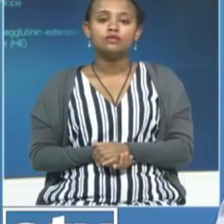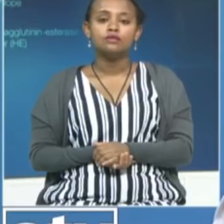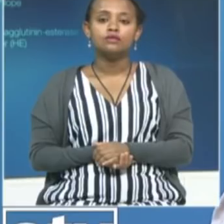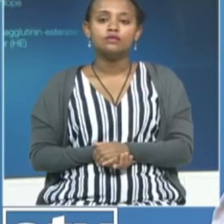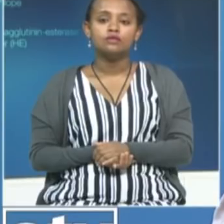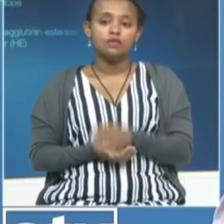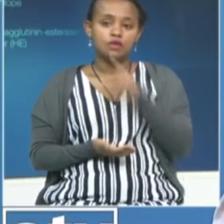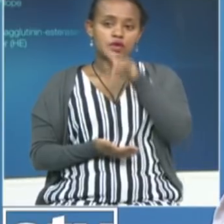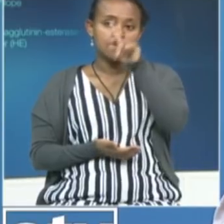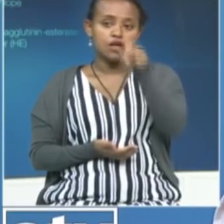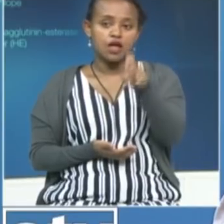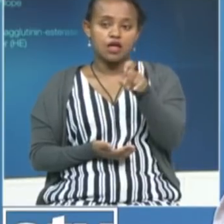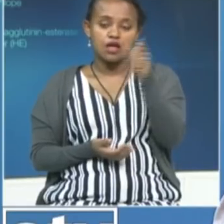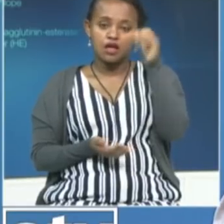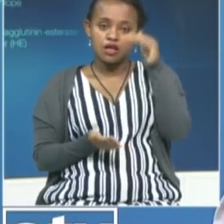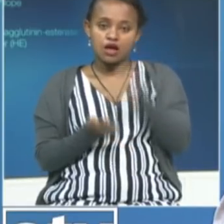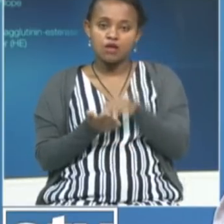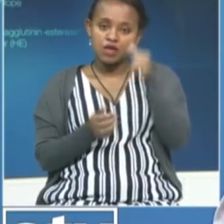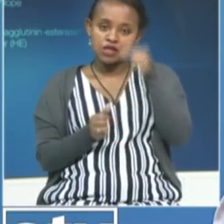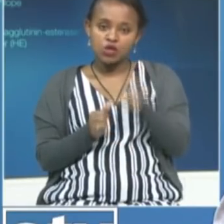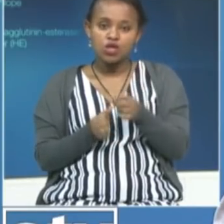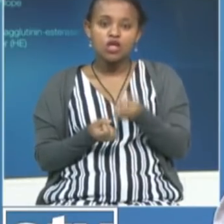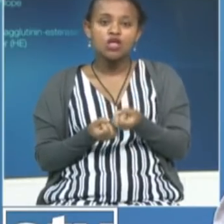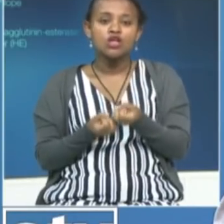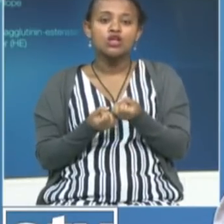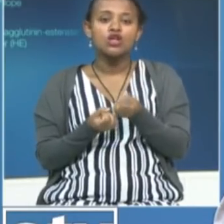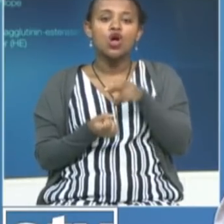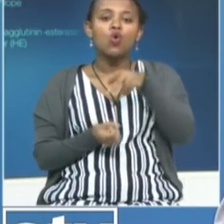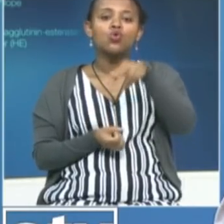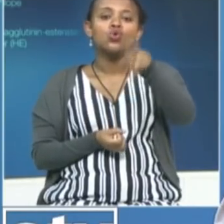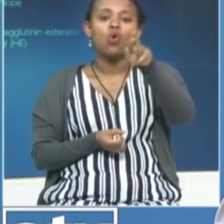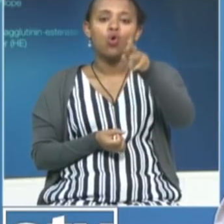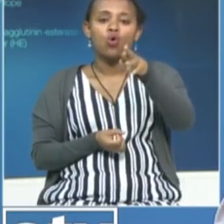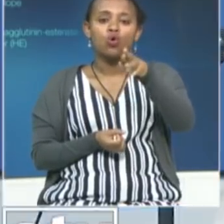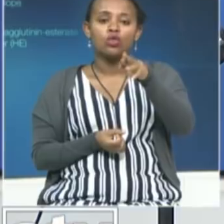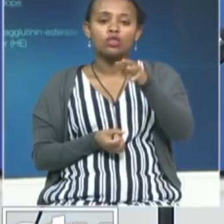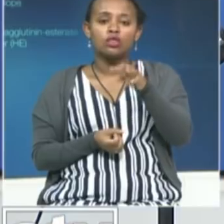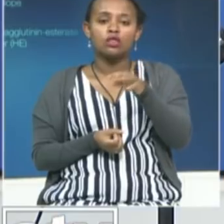የፕስቲ ጥያቄውን ድጋሚ አስታውሰኝና የጉዞ ታሪክ ነበራቸው